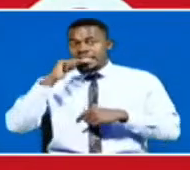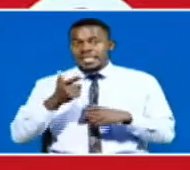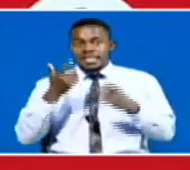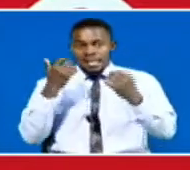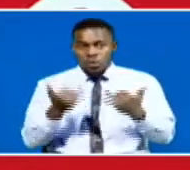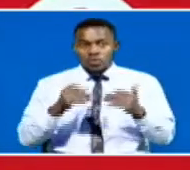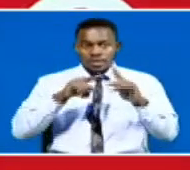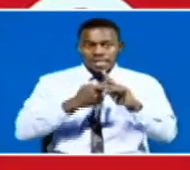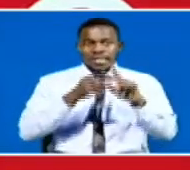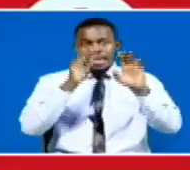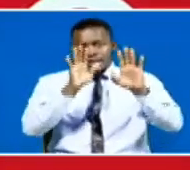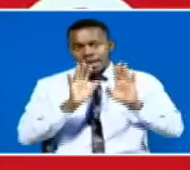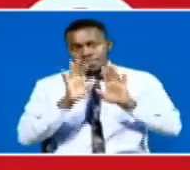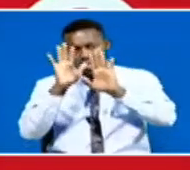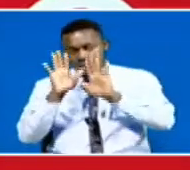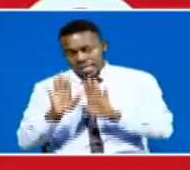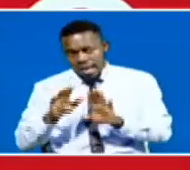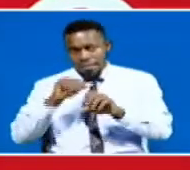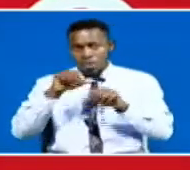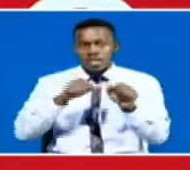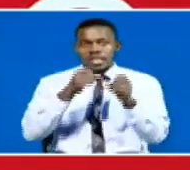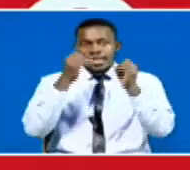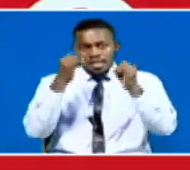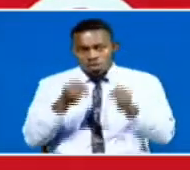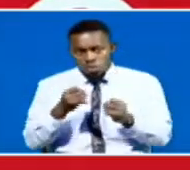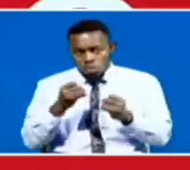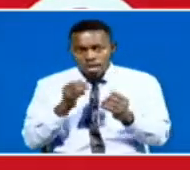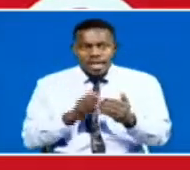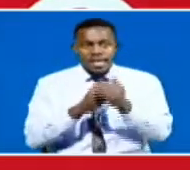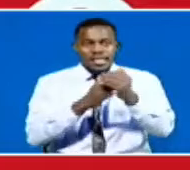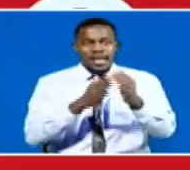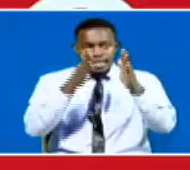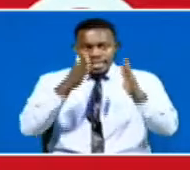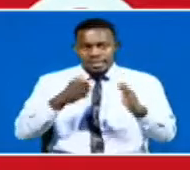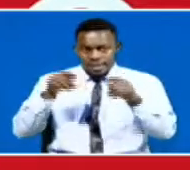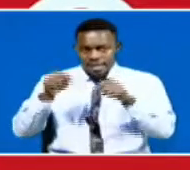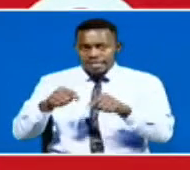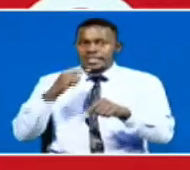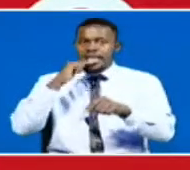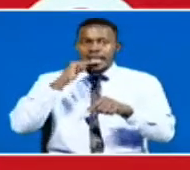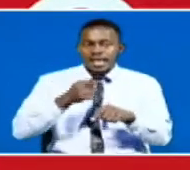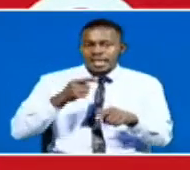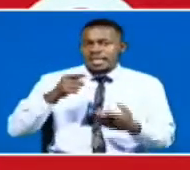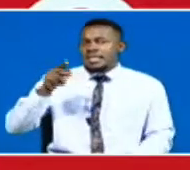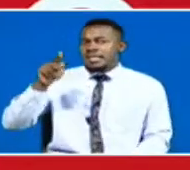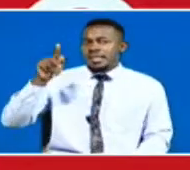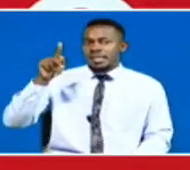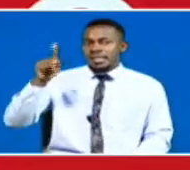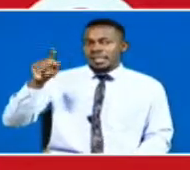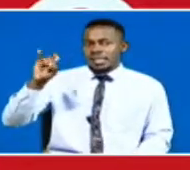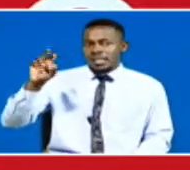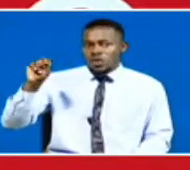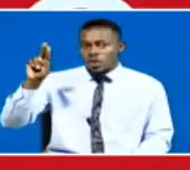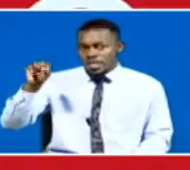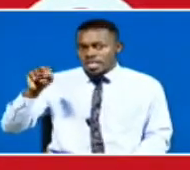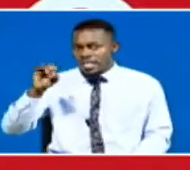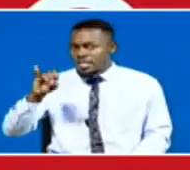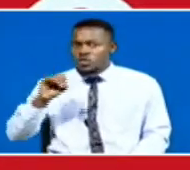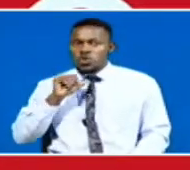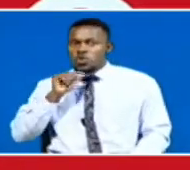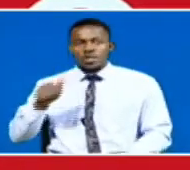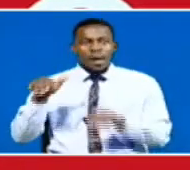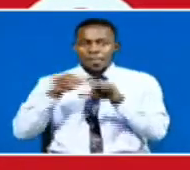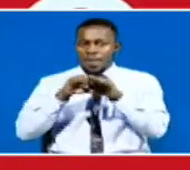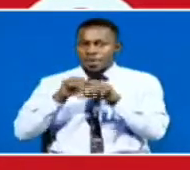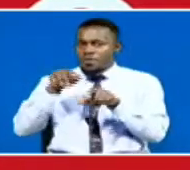hicho, wakidai upande wa Jeremiah Kioni sio wamiliki halali wa chama hicho. Hata hivyo, Kioni kwa upande wake amepuzilia